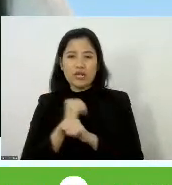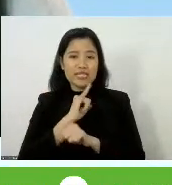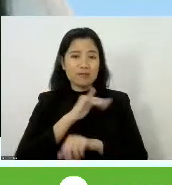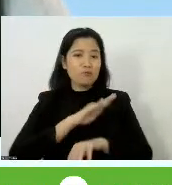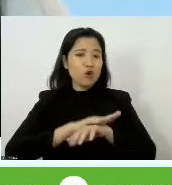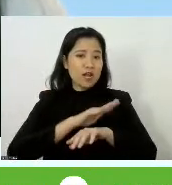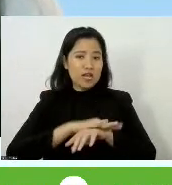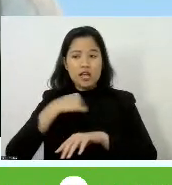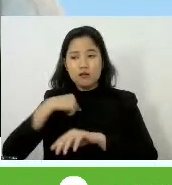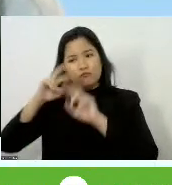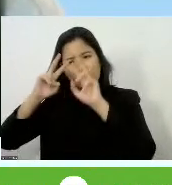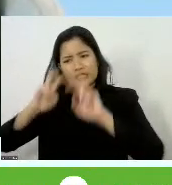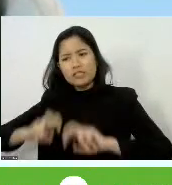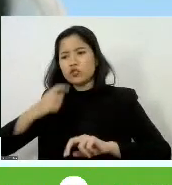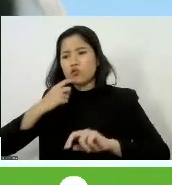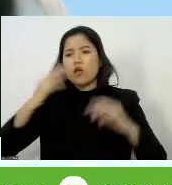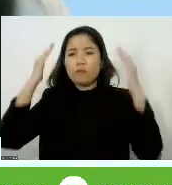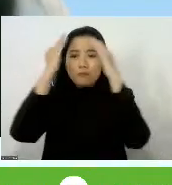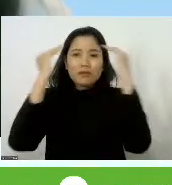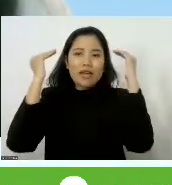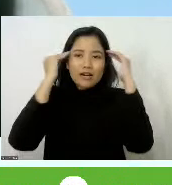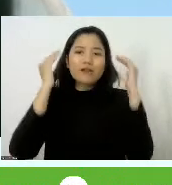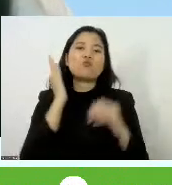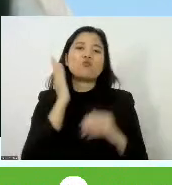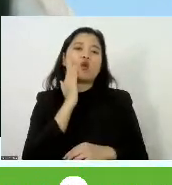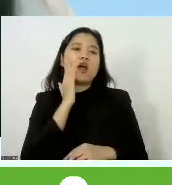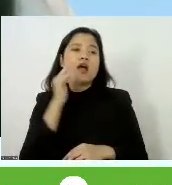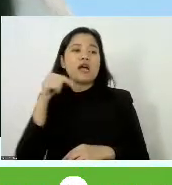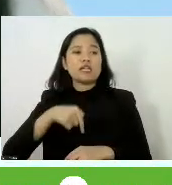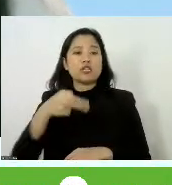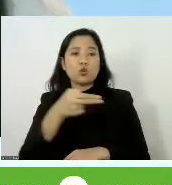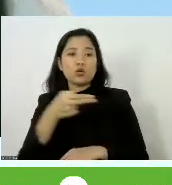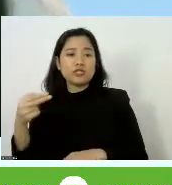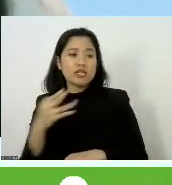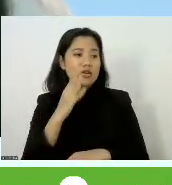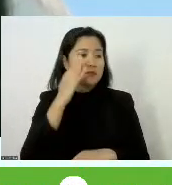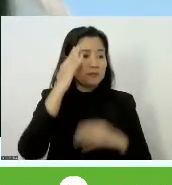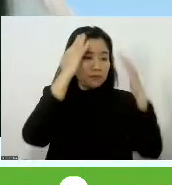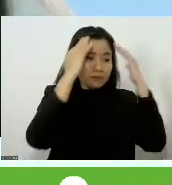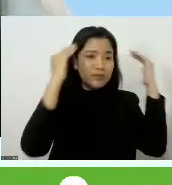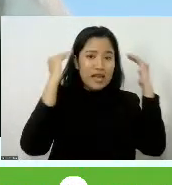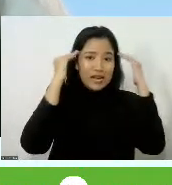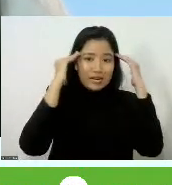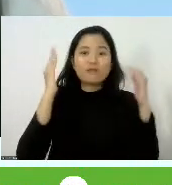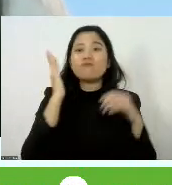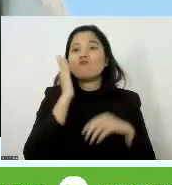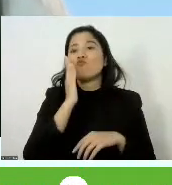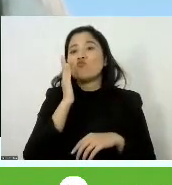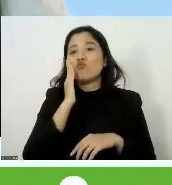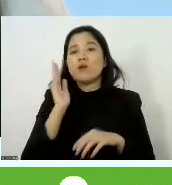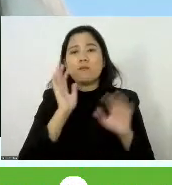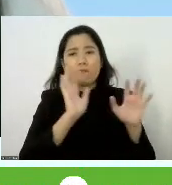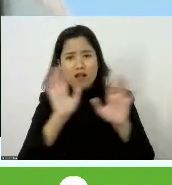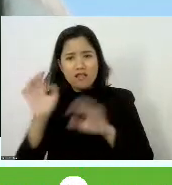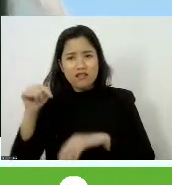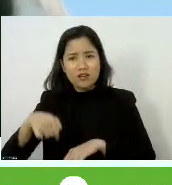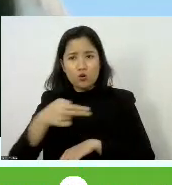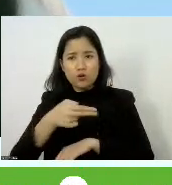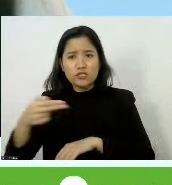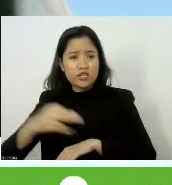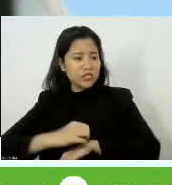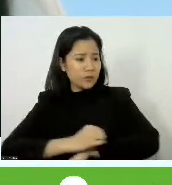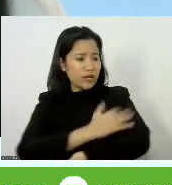satu ketertarikanku waktu itu Taubat kepada mudah di Indonesia yang sangat menginspirasi dan juga memberikan